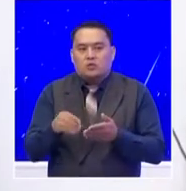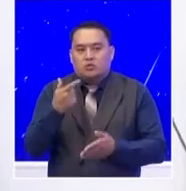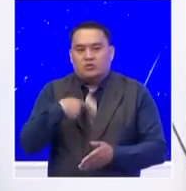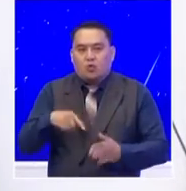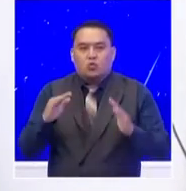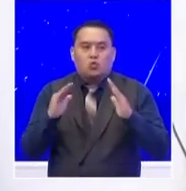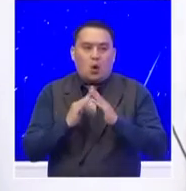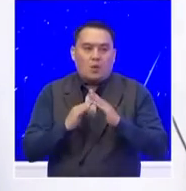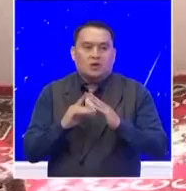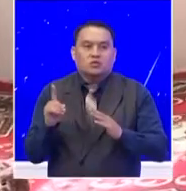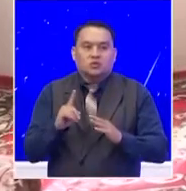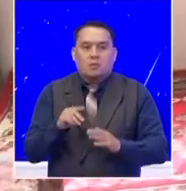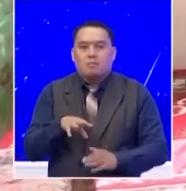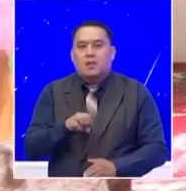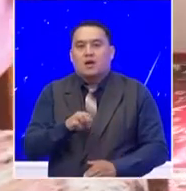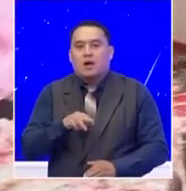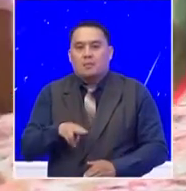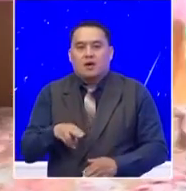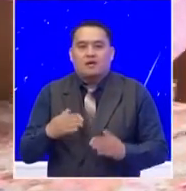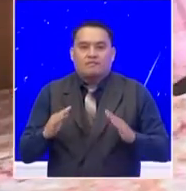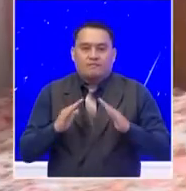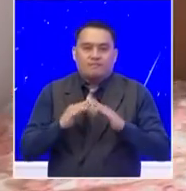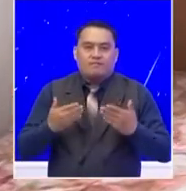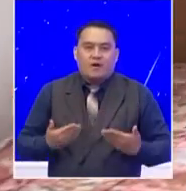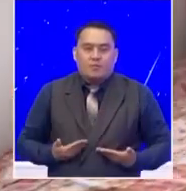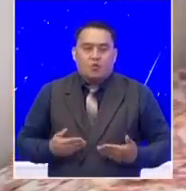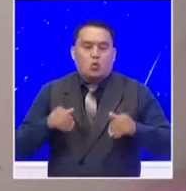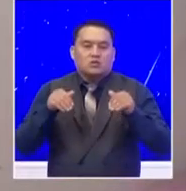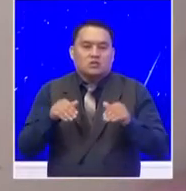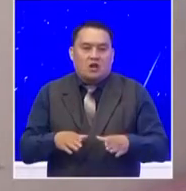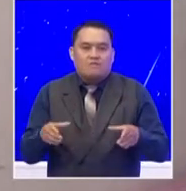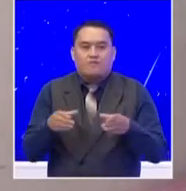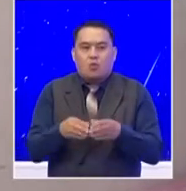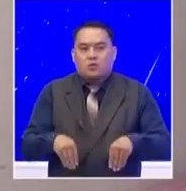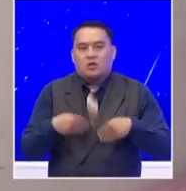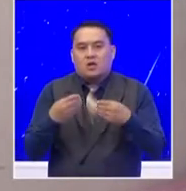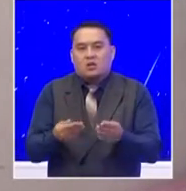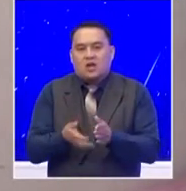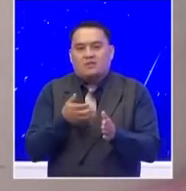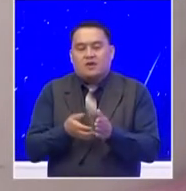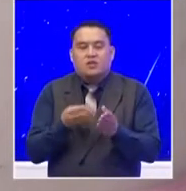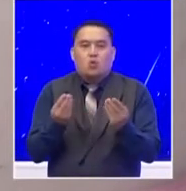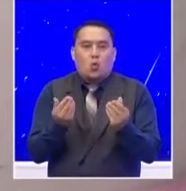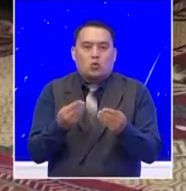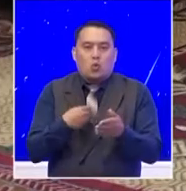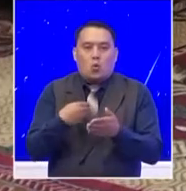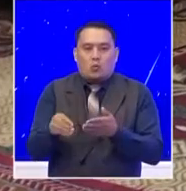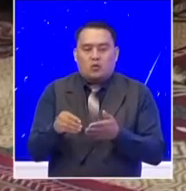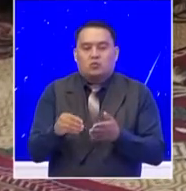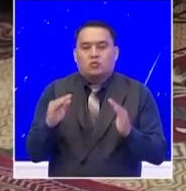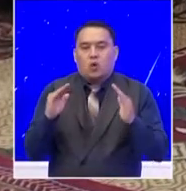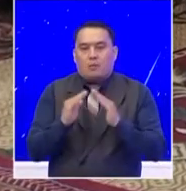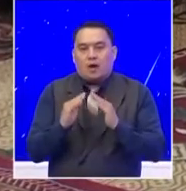дом. Неожиданно для Манапа жилищный вопрос его семьи решился. Фонд перечислил ему недостающую сумму на приобретение